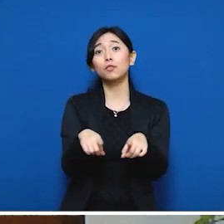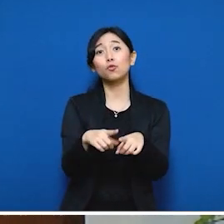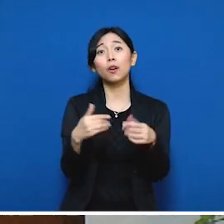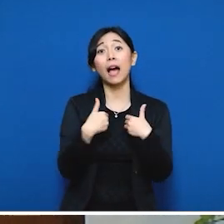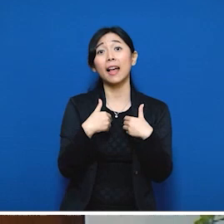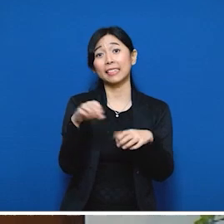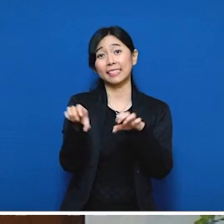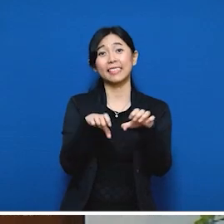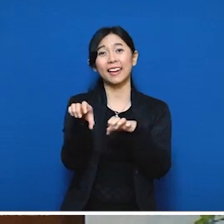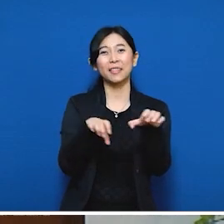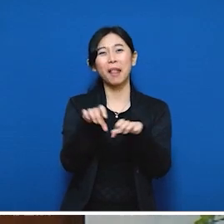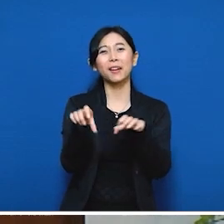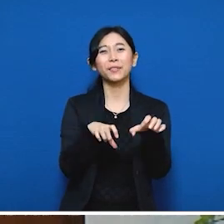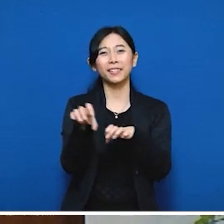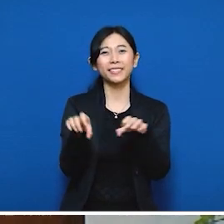tindakan melakukan.